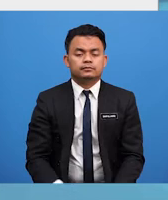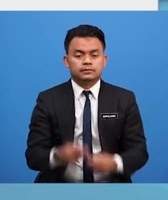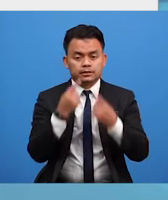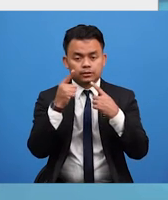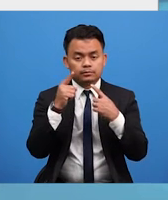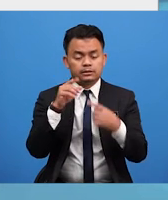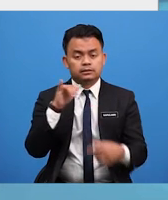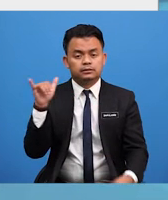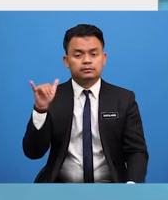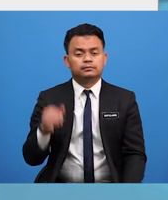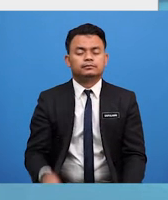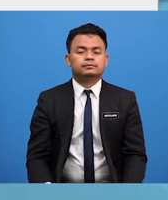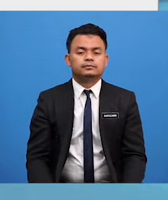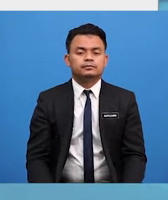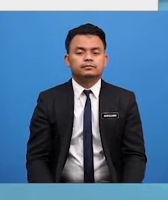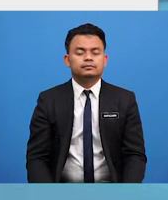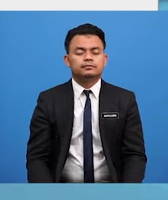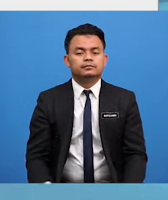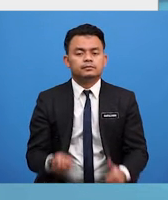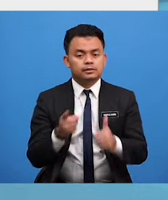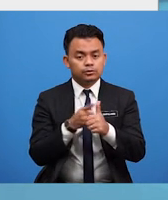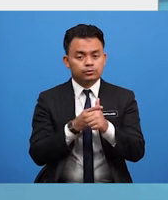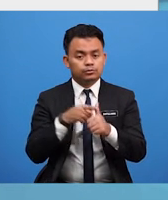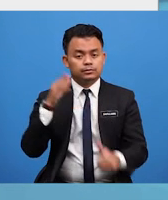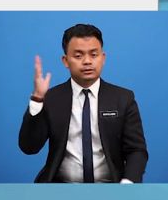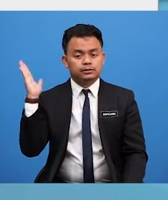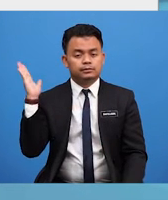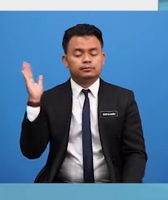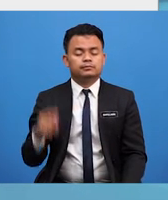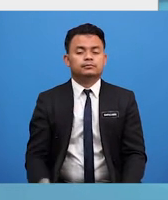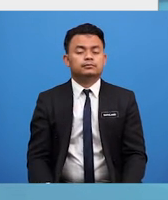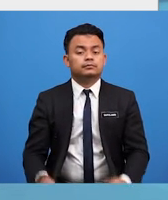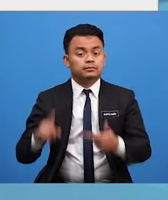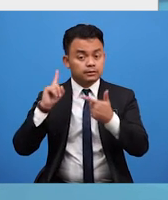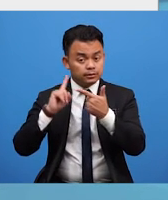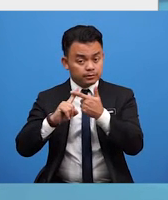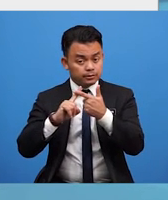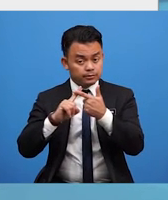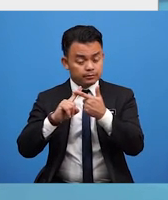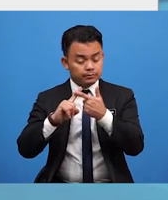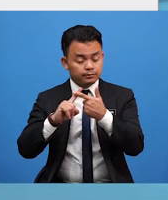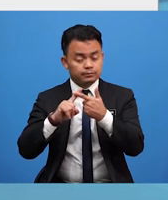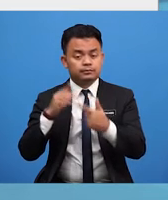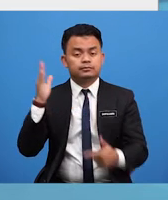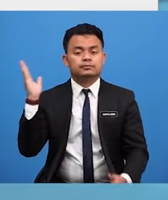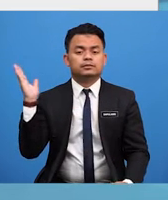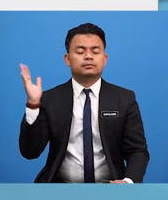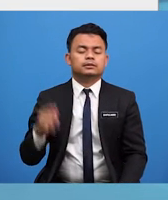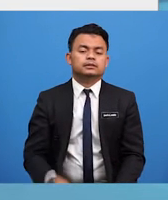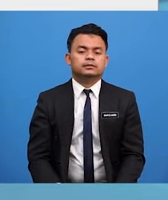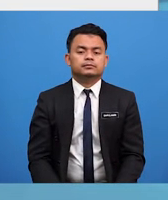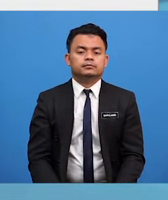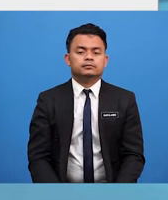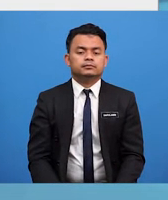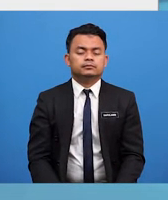Jawapannya ialah, pertama, meja terap, kedua, blok batik